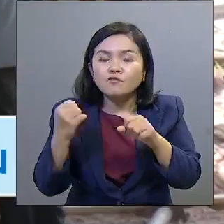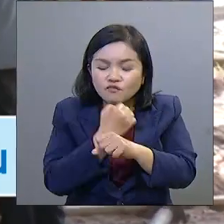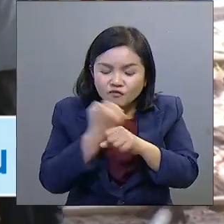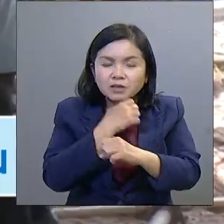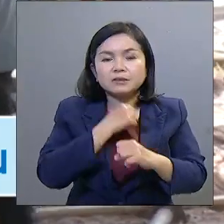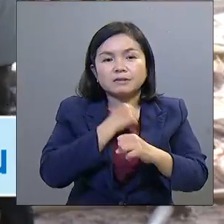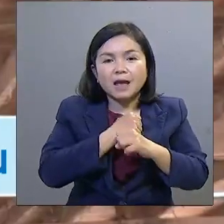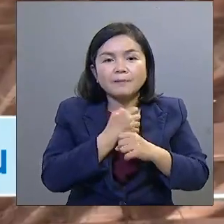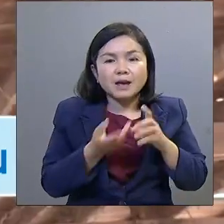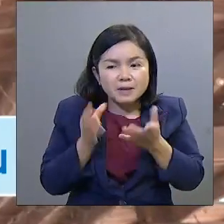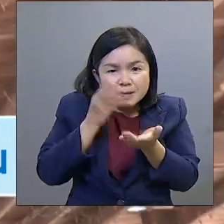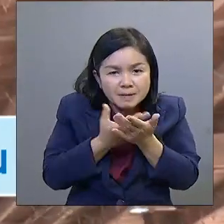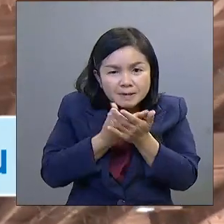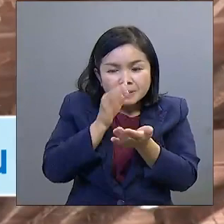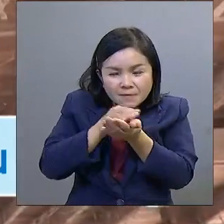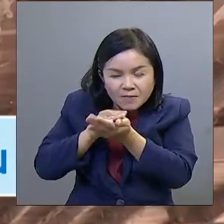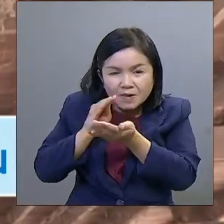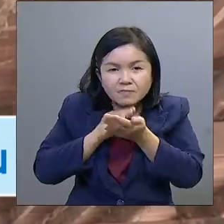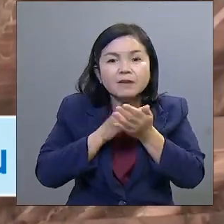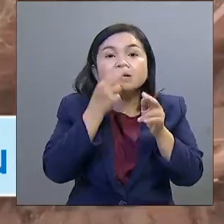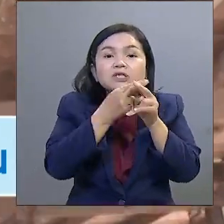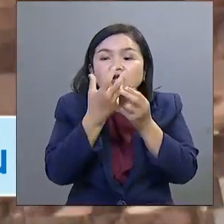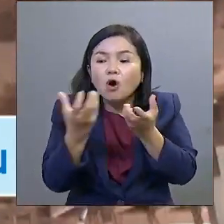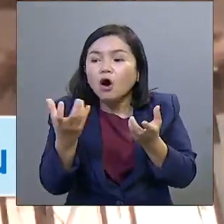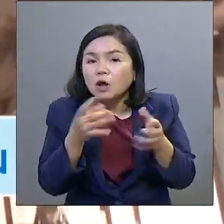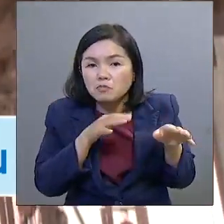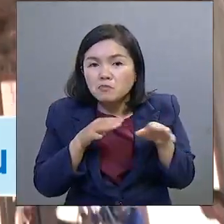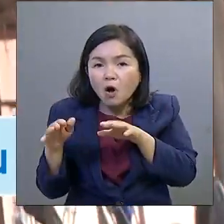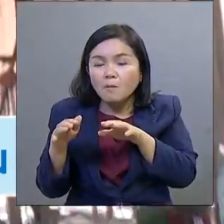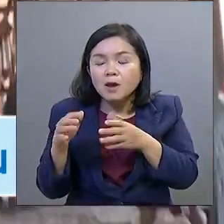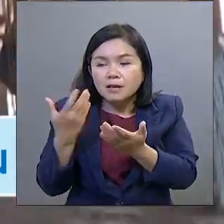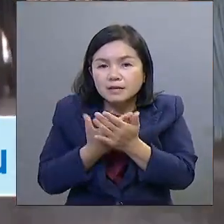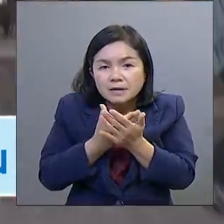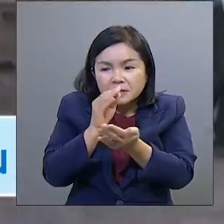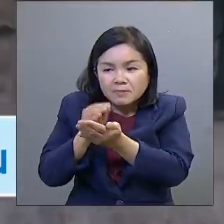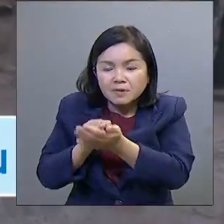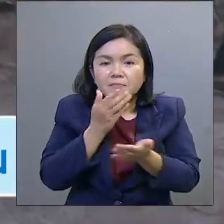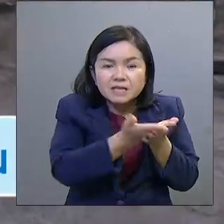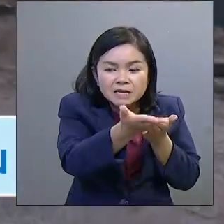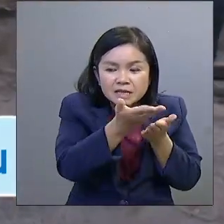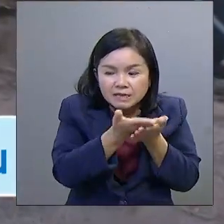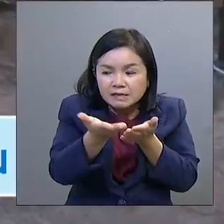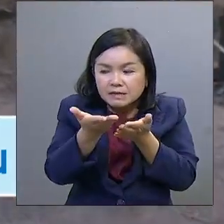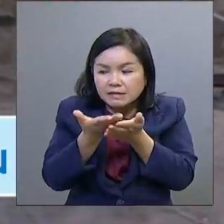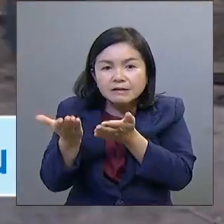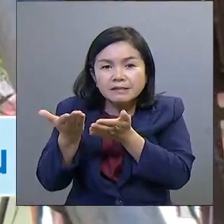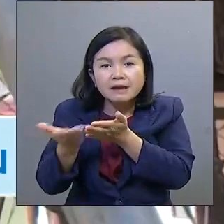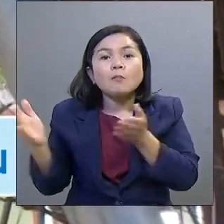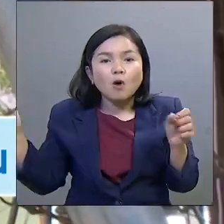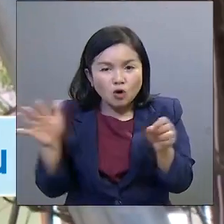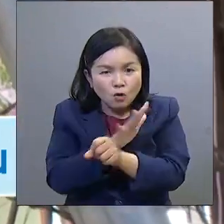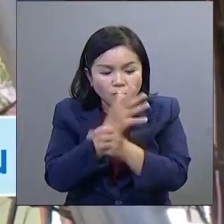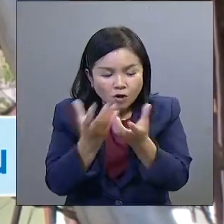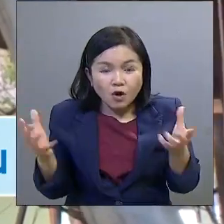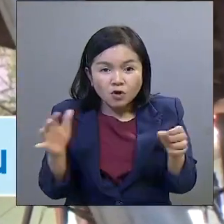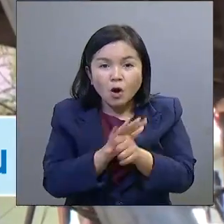แล้วค่อยๆเก็บเงินเขาบอกว่าคือจดชื่ออุปกรณ์มาก่อนนะแล้วค่อยๆเก็บเงินซื้ออุปกรณ์ทีละชิ้นพอครบแล้วล